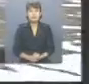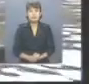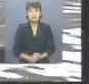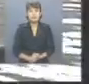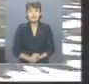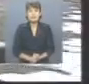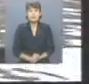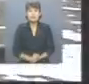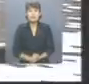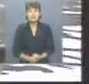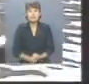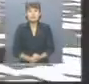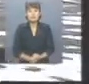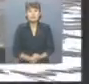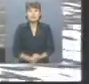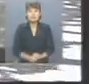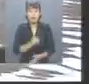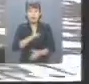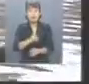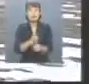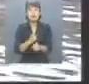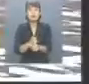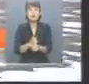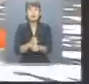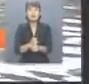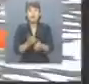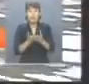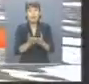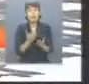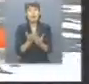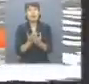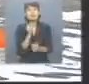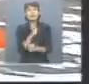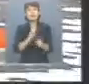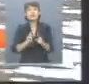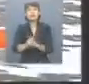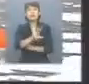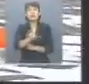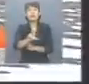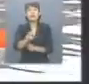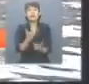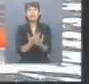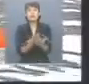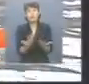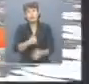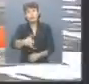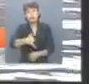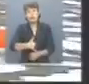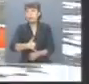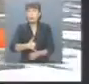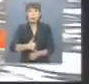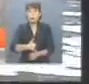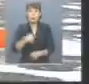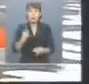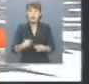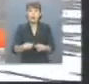ก็ผมไปวันนั้นวันเดียวครับก็300ก็ไม่ไหวสู้ไม่ไหวครับไปนอนโรงงานก็ลำบากห้องน้ำนี่ก็เข้